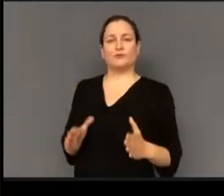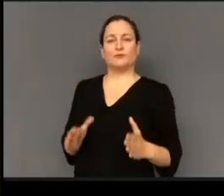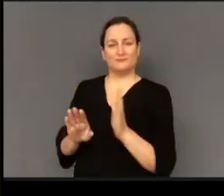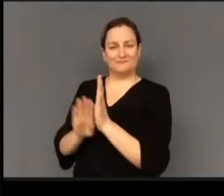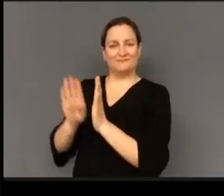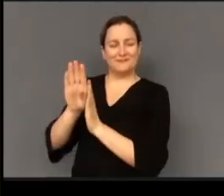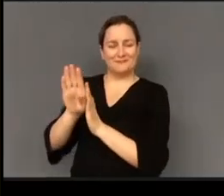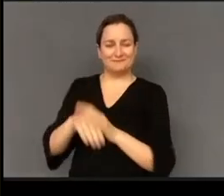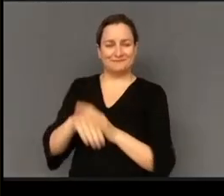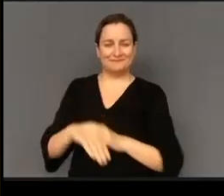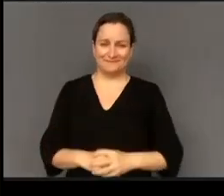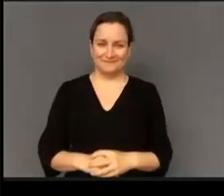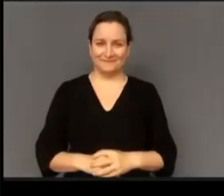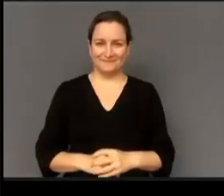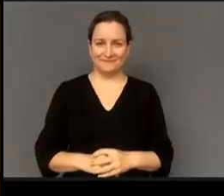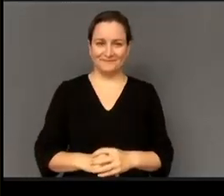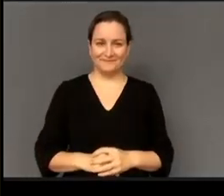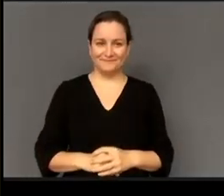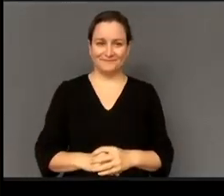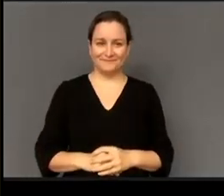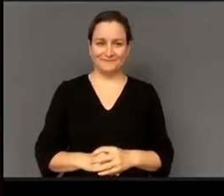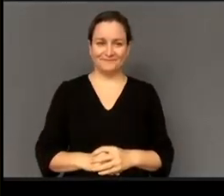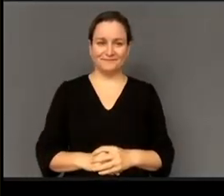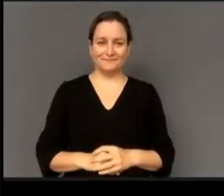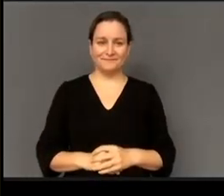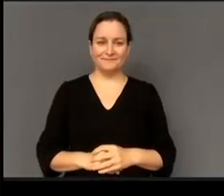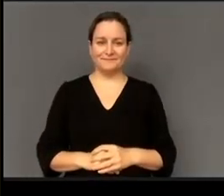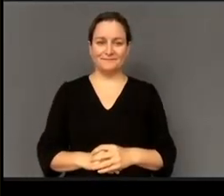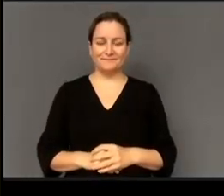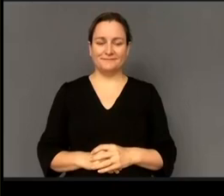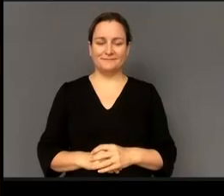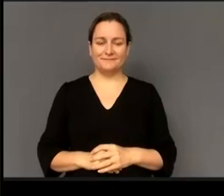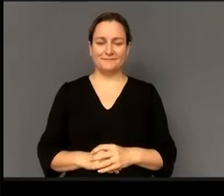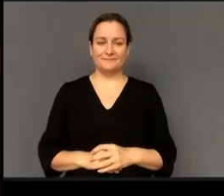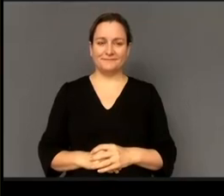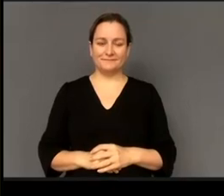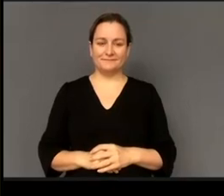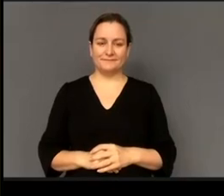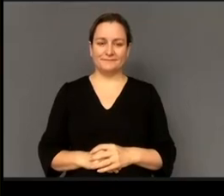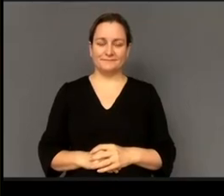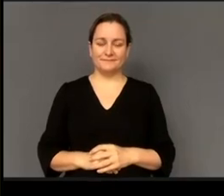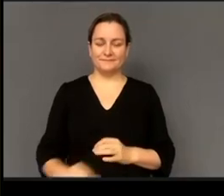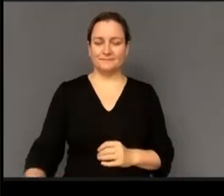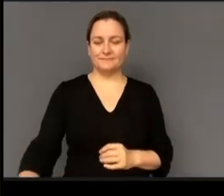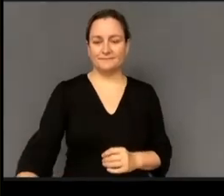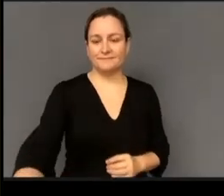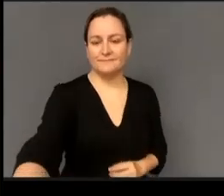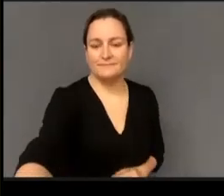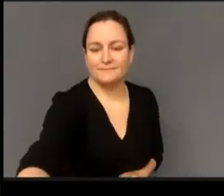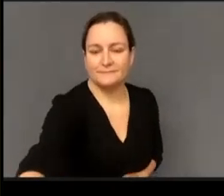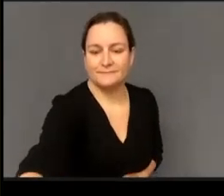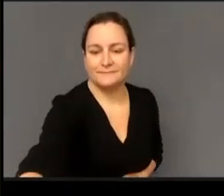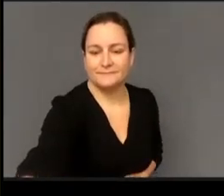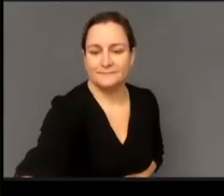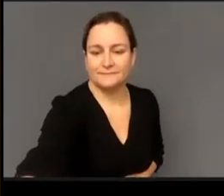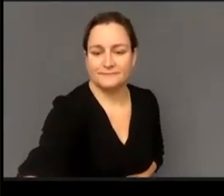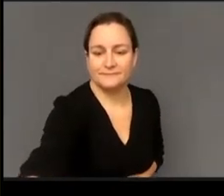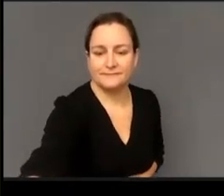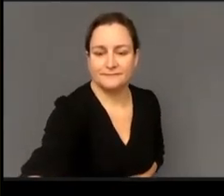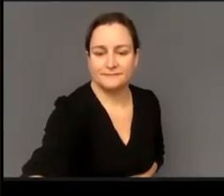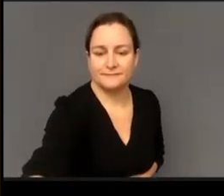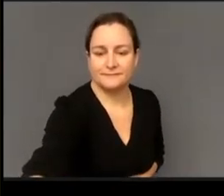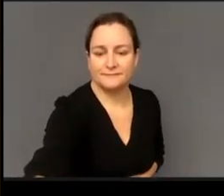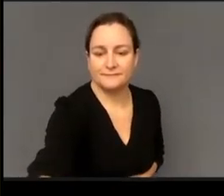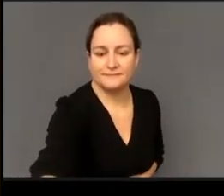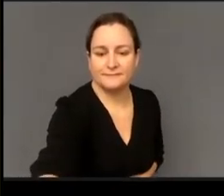ことが必要であると確信をしています我が国はあ様々